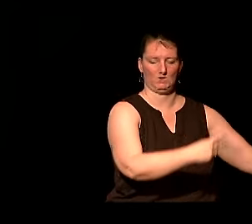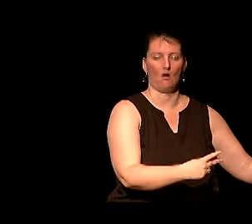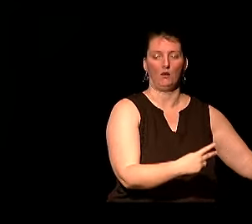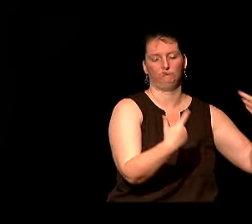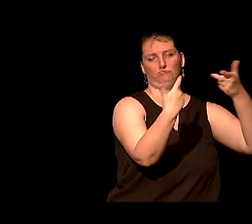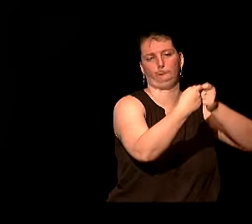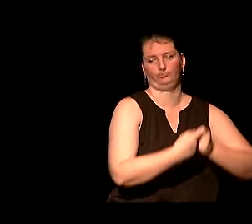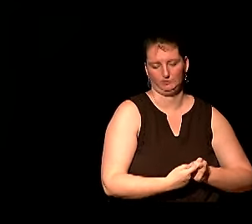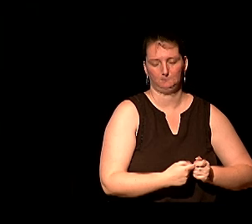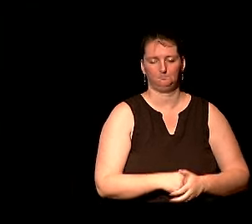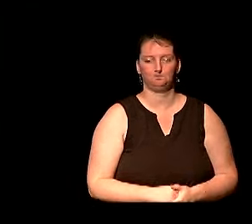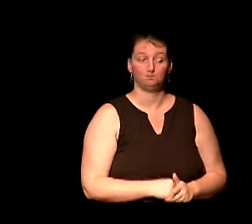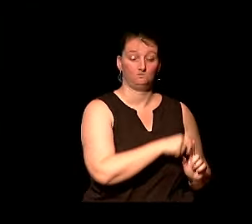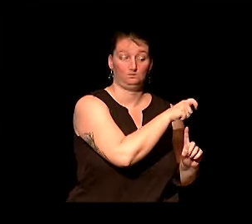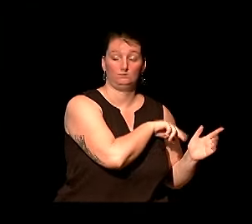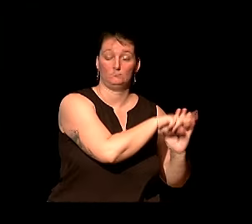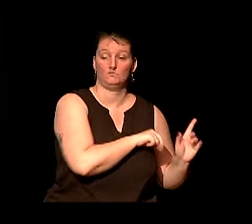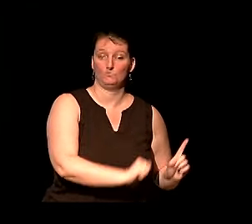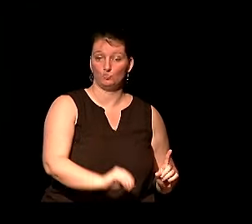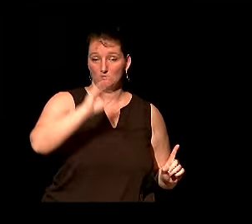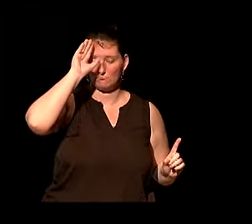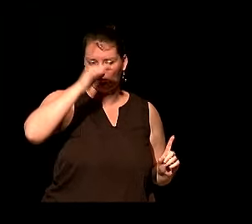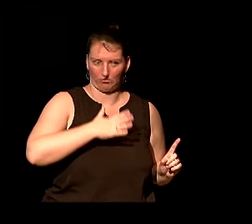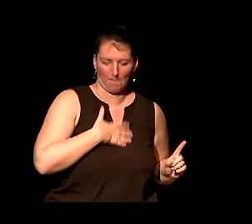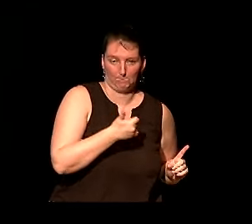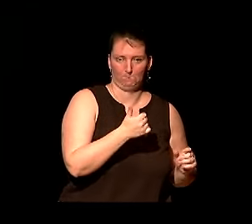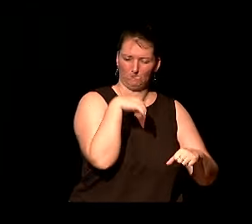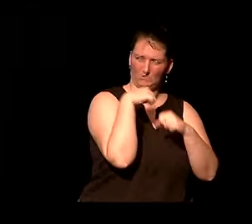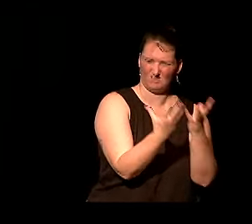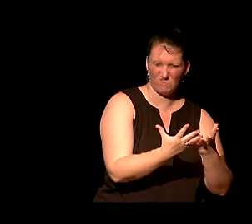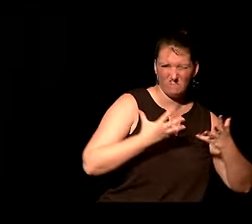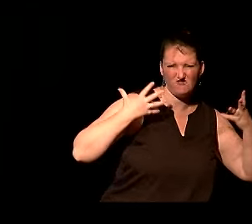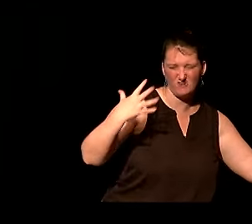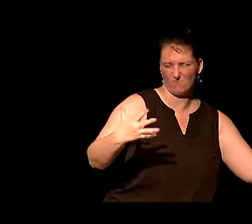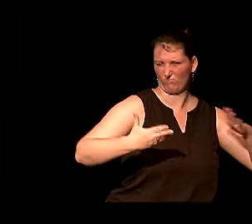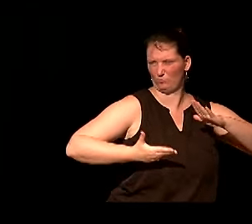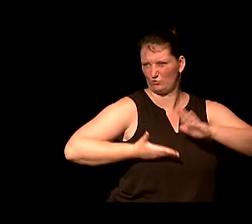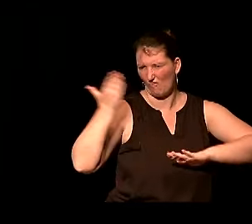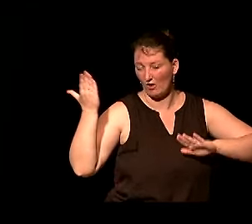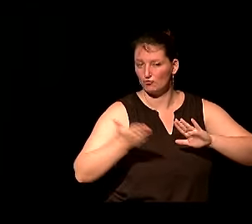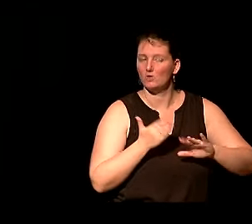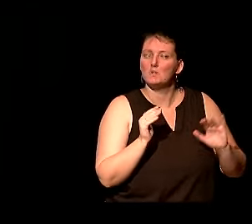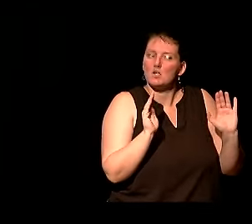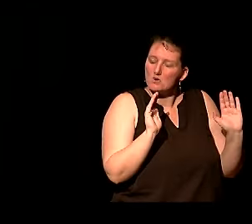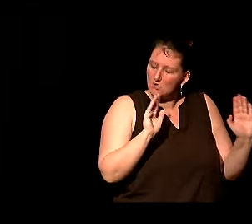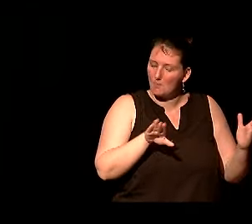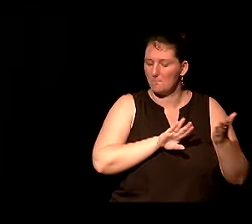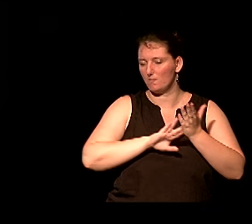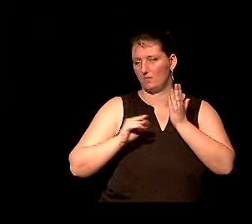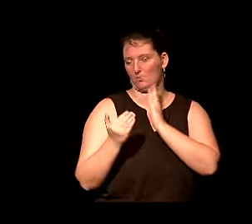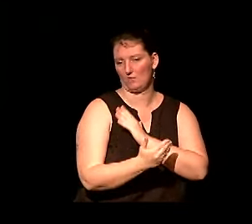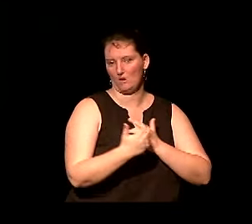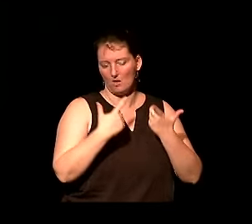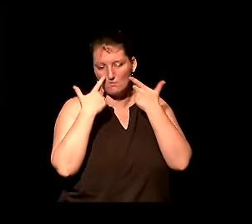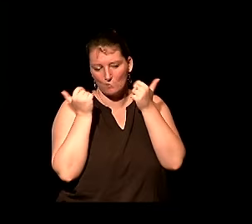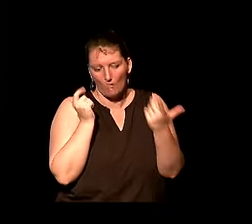semble affectionner Anthony Mann sont parfois grandioses ou sauvages, ils restent à la mesure et à la sensibilité de